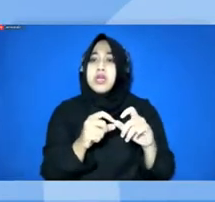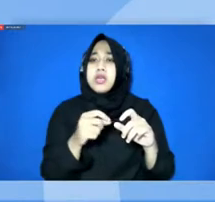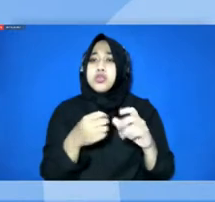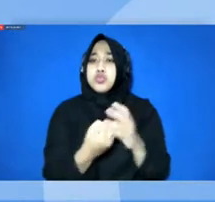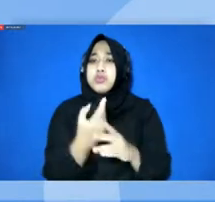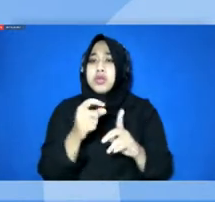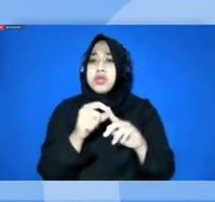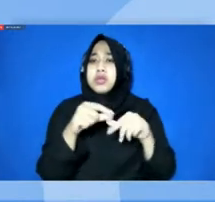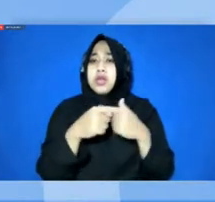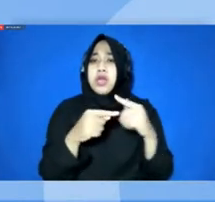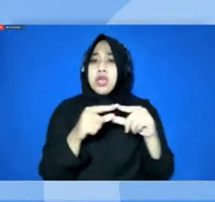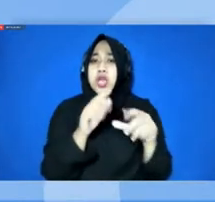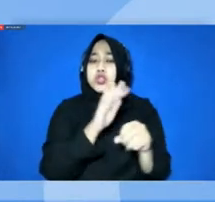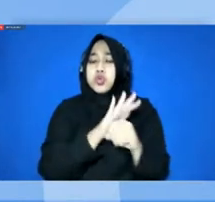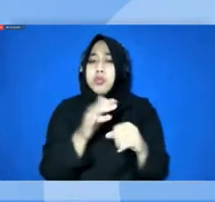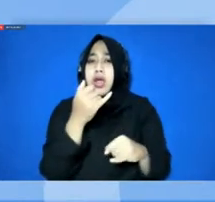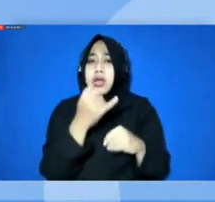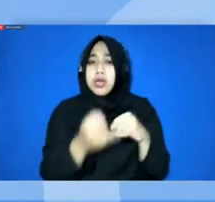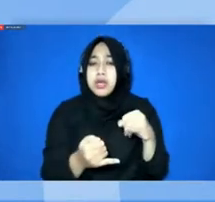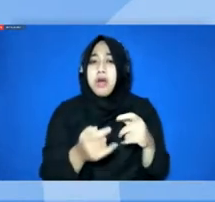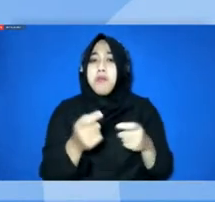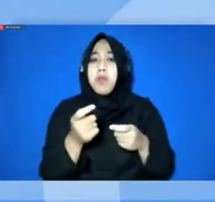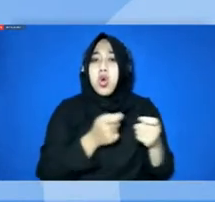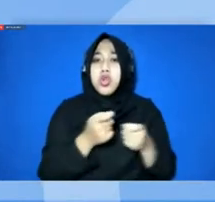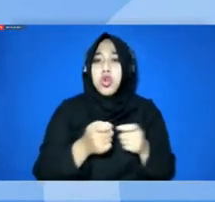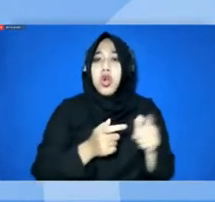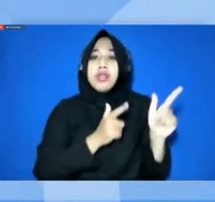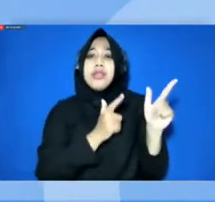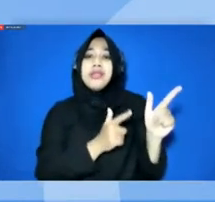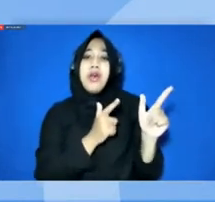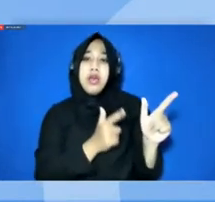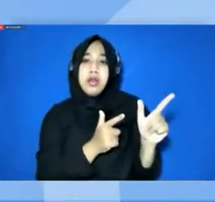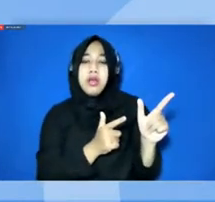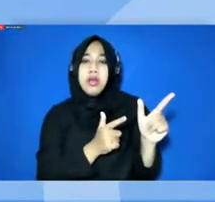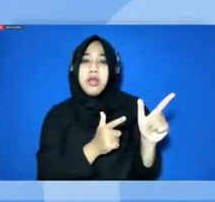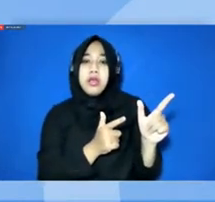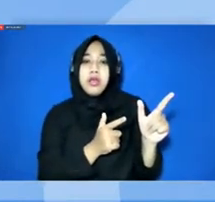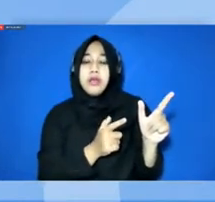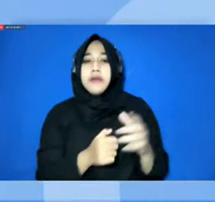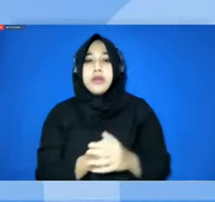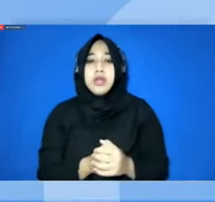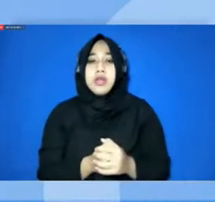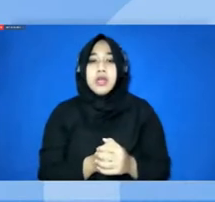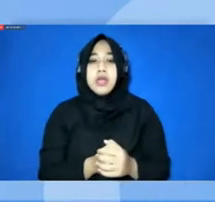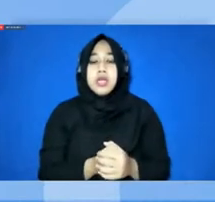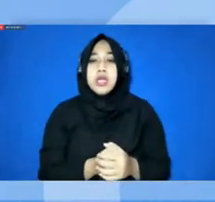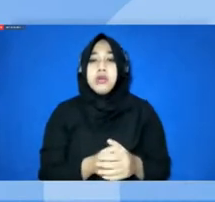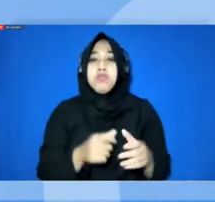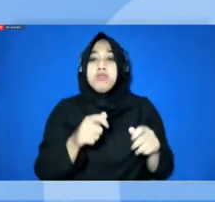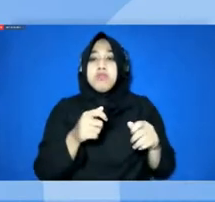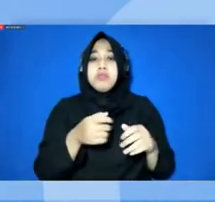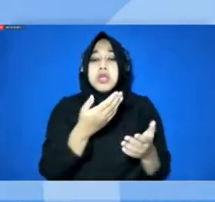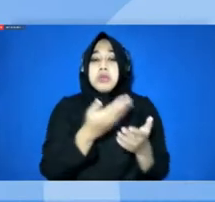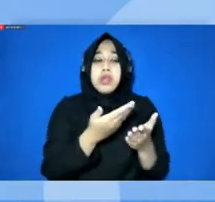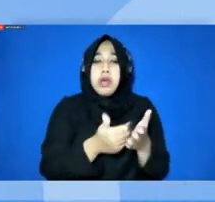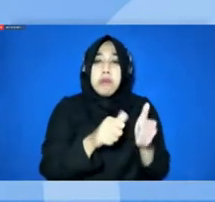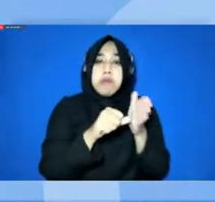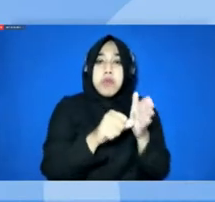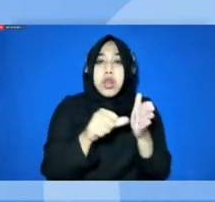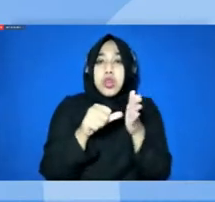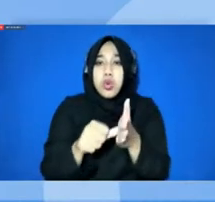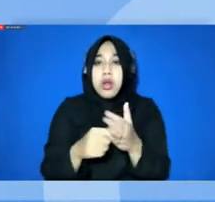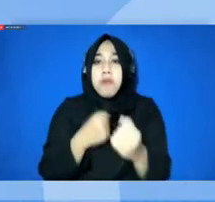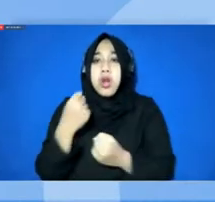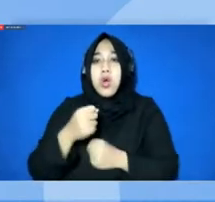akhirnya mereka memobilisasi tentara, jadi angkatan bersenjata diperbantukan ya untuk melakukan kontak tracing,